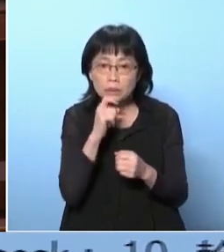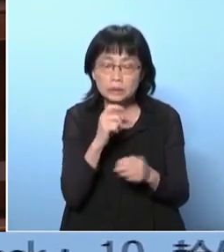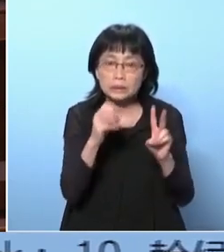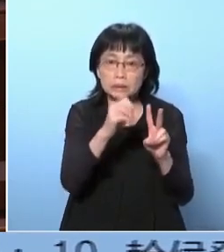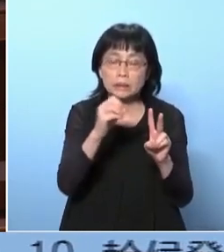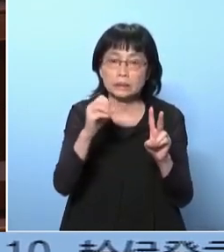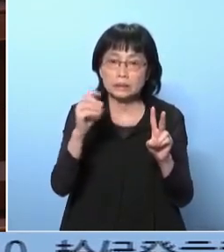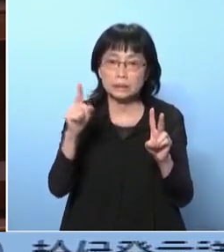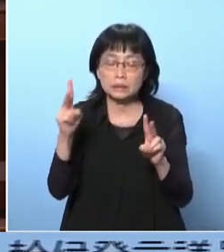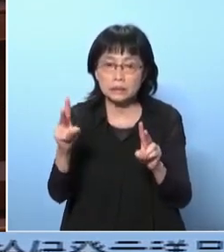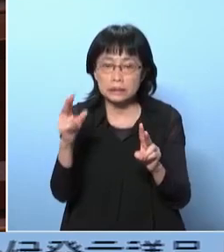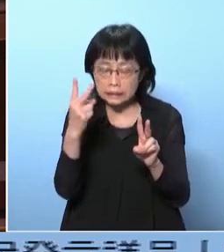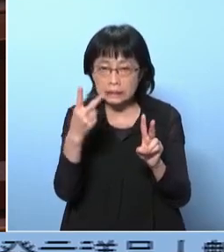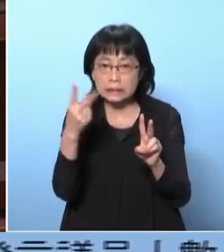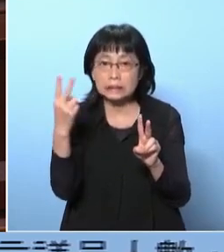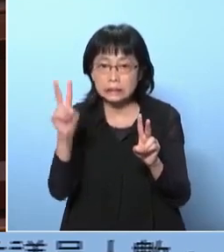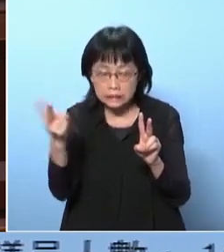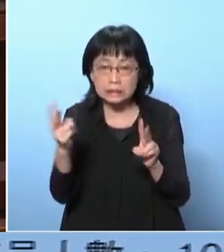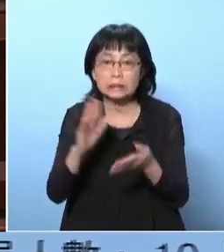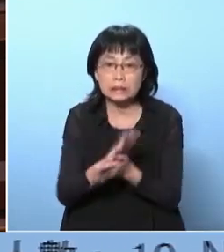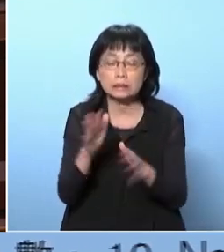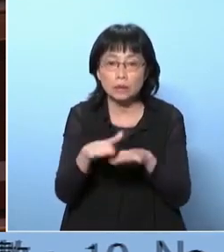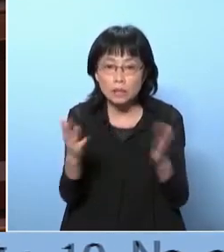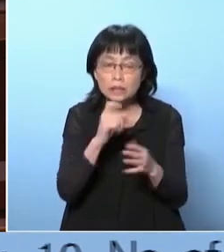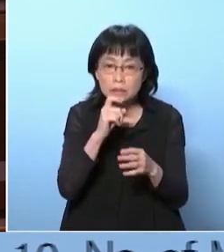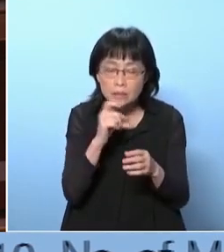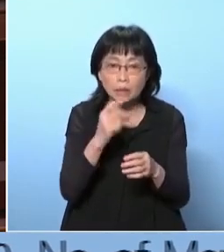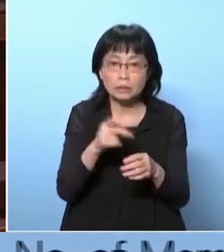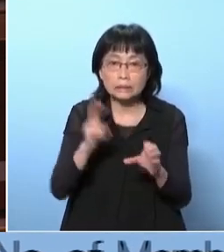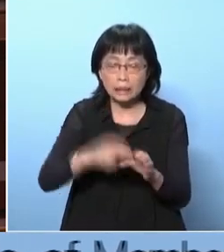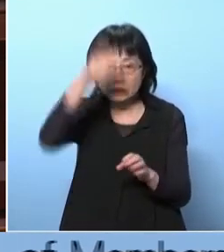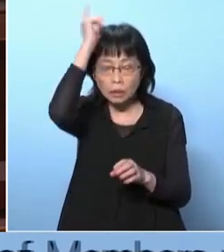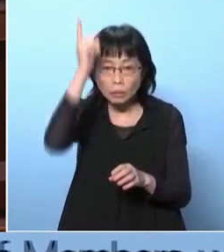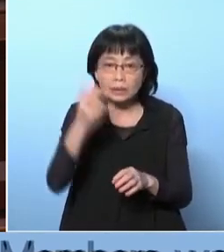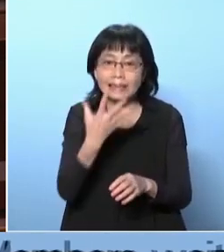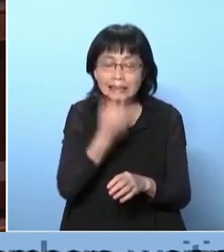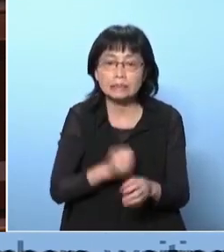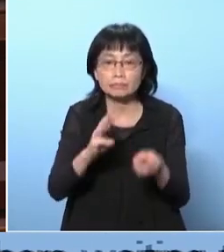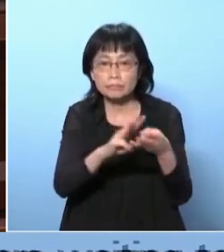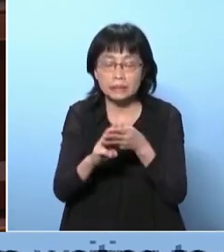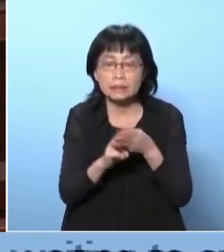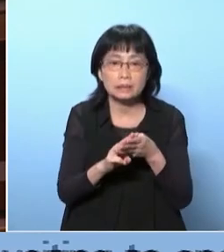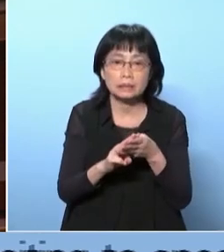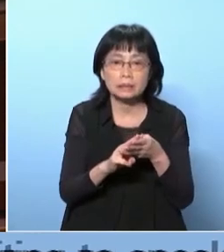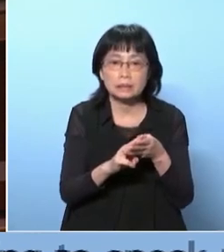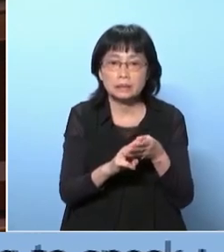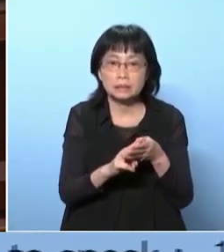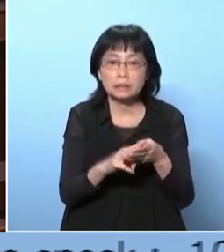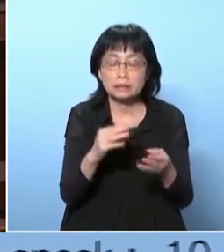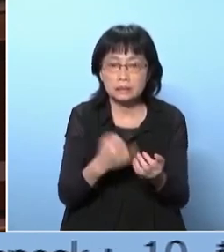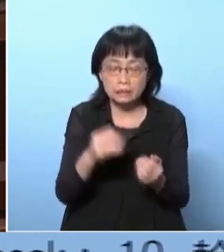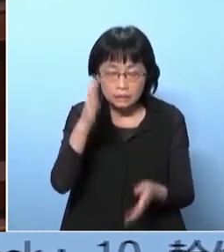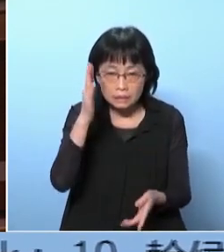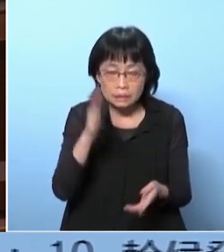舉辦鹽田梓藝術節和西貢海藝術節，透過藝術連結島嶼，包括了鹽田梓、橋